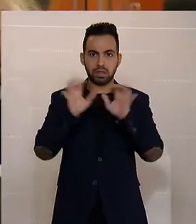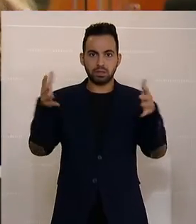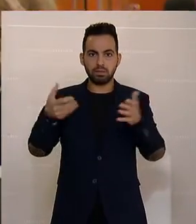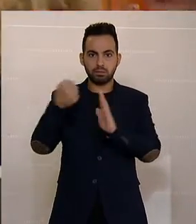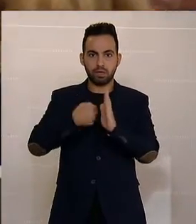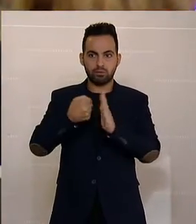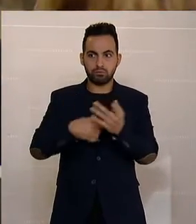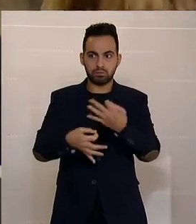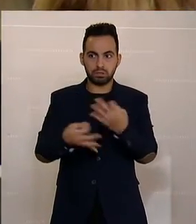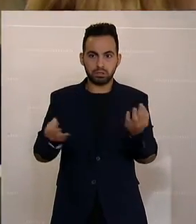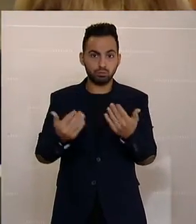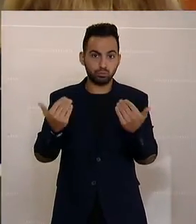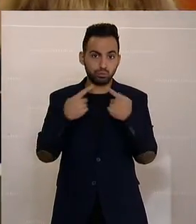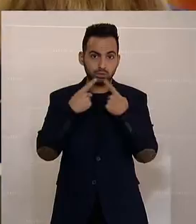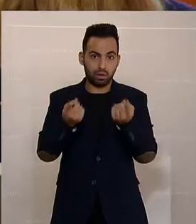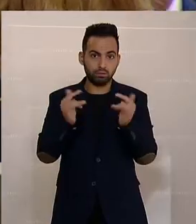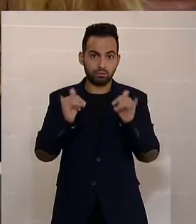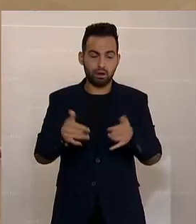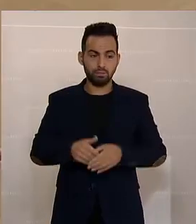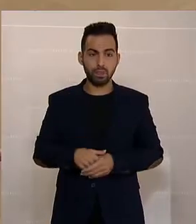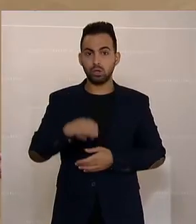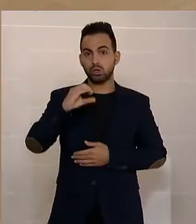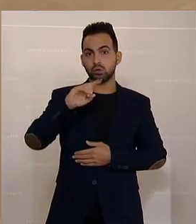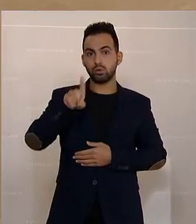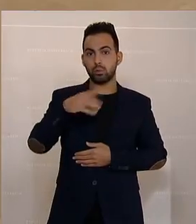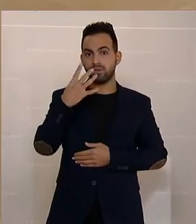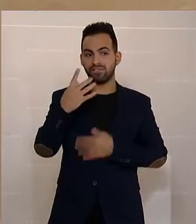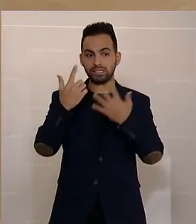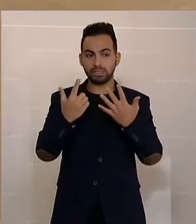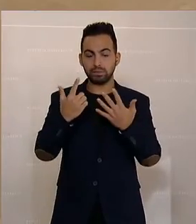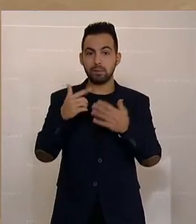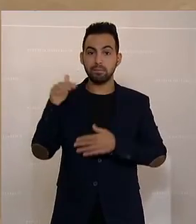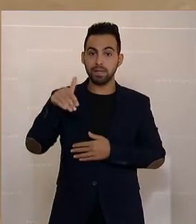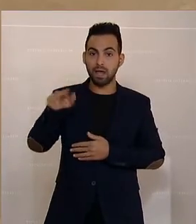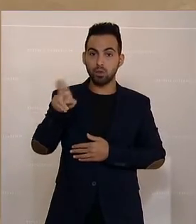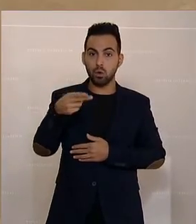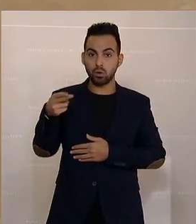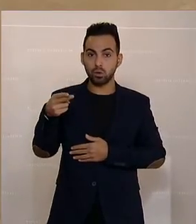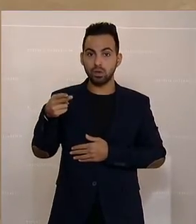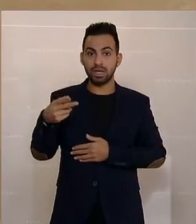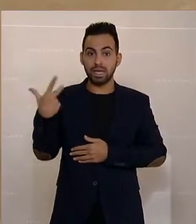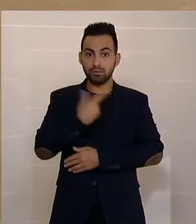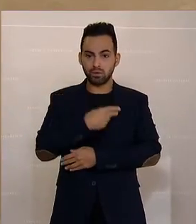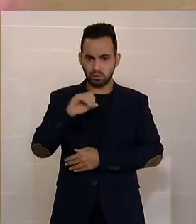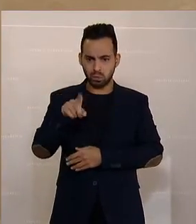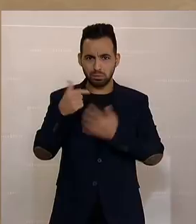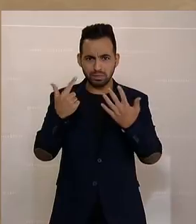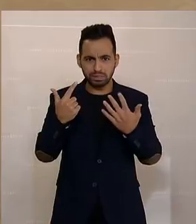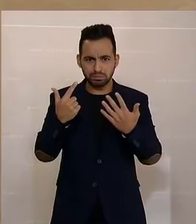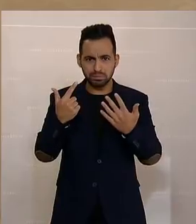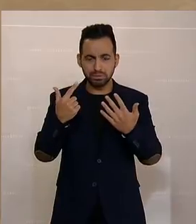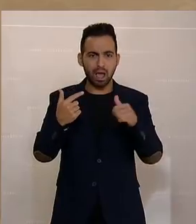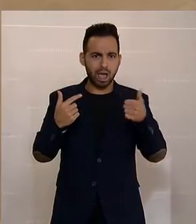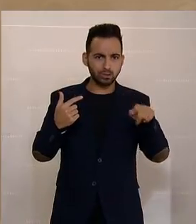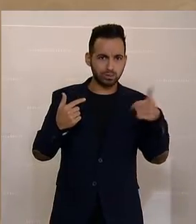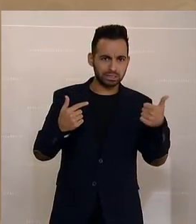Pandemiebekämpfung, das muss man fairerweise sagen, und 0,47 Milliarden fürs Impfen, also 0,47 fürs Impfen und